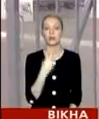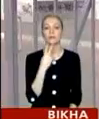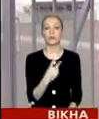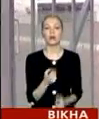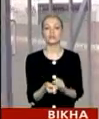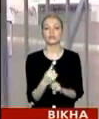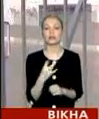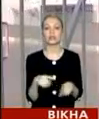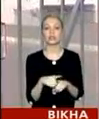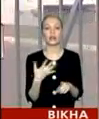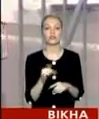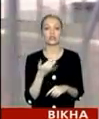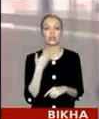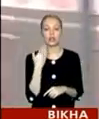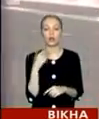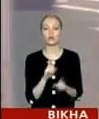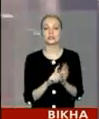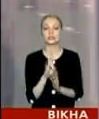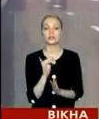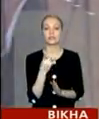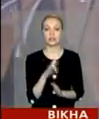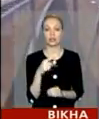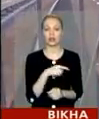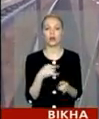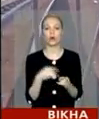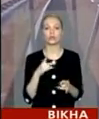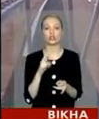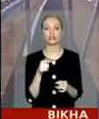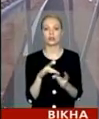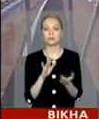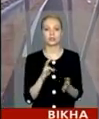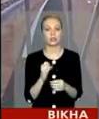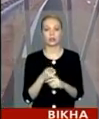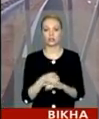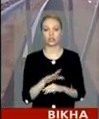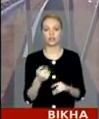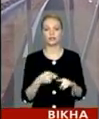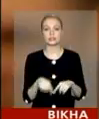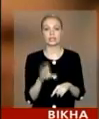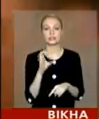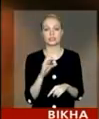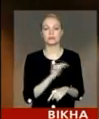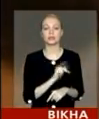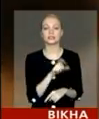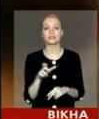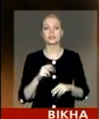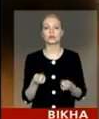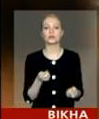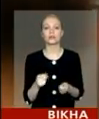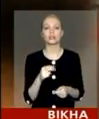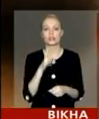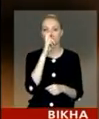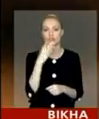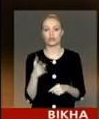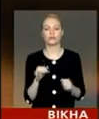Побачити виявилося не так вже й легко. З кінця квітня кортеж на гаванський міст не заїжджав. Цієї середи працівники управління державної